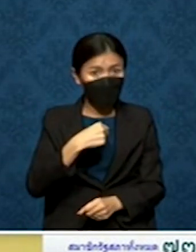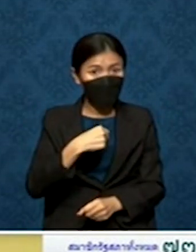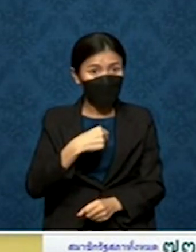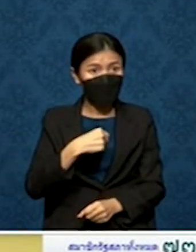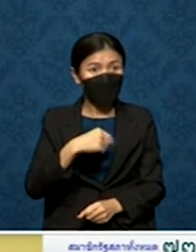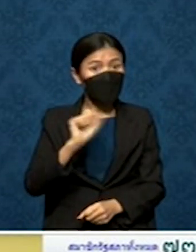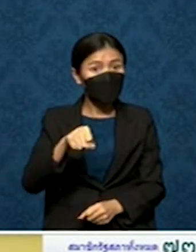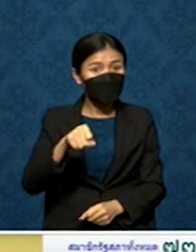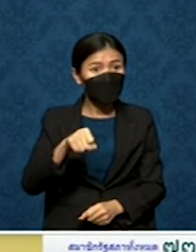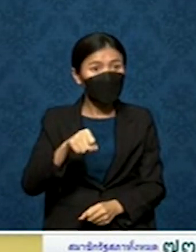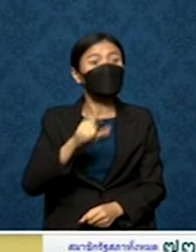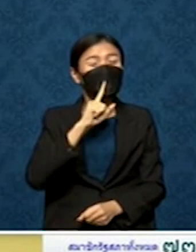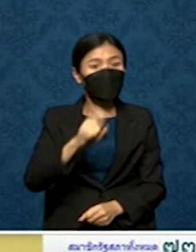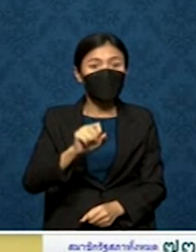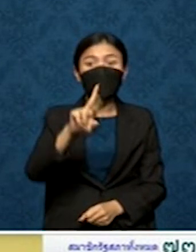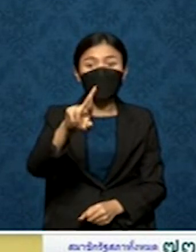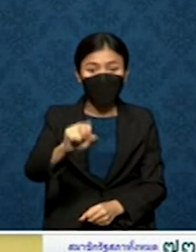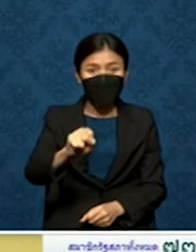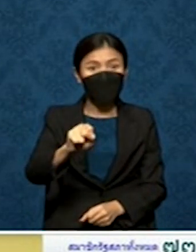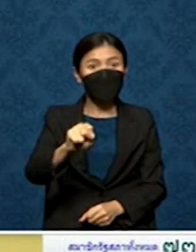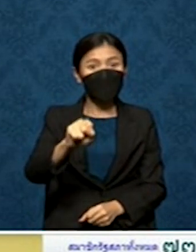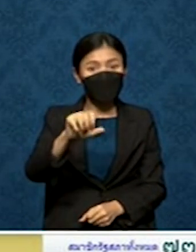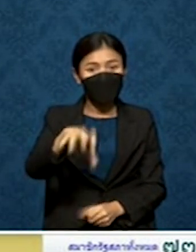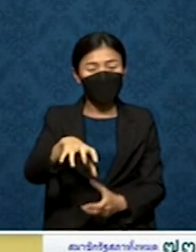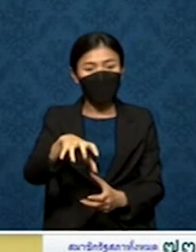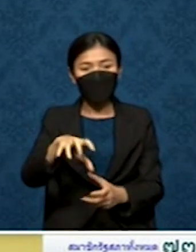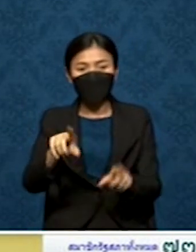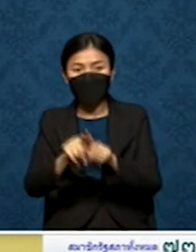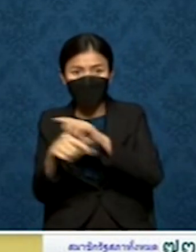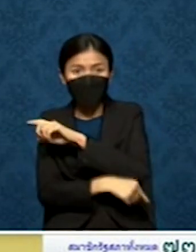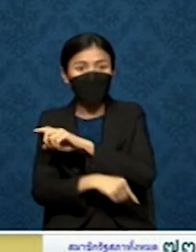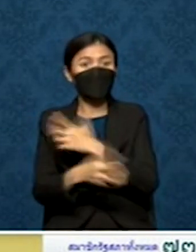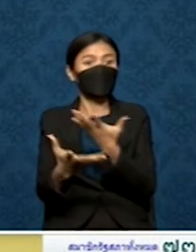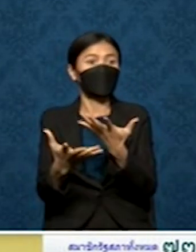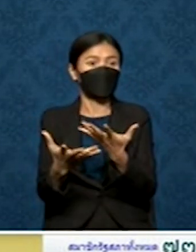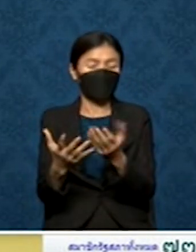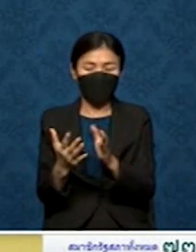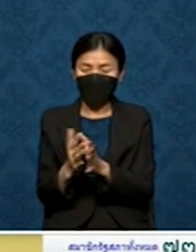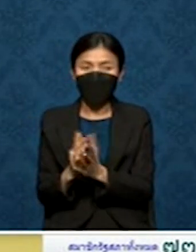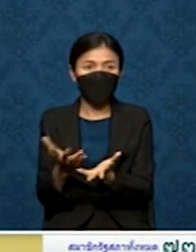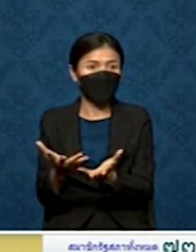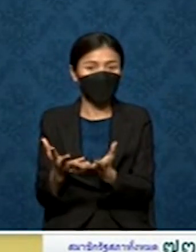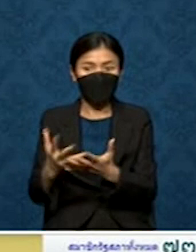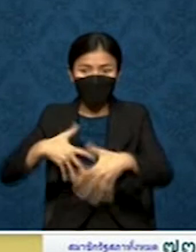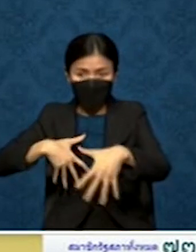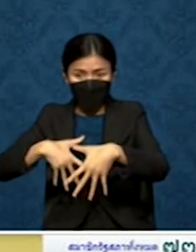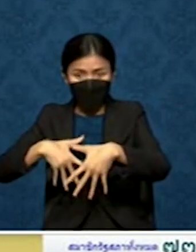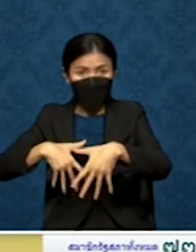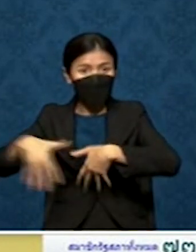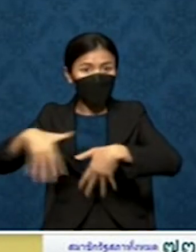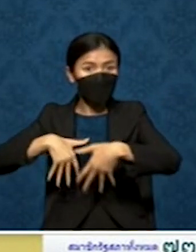เผด็จการรัฐสภาหรือเปล่าเกิดปัญหาลงถนนหรือไม่ ขาก็เลยมาแก้ปี50ไงฮะ